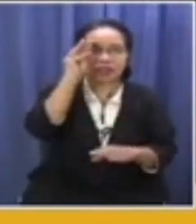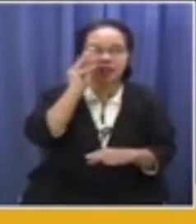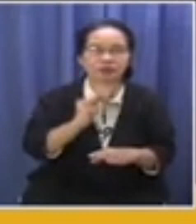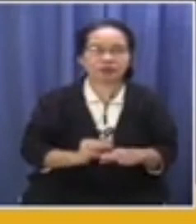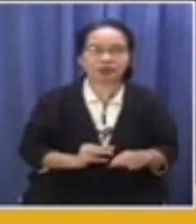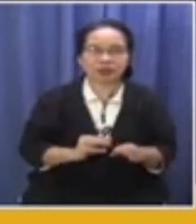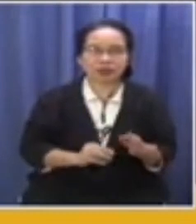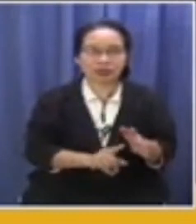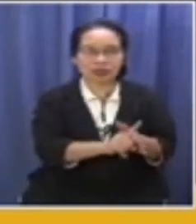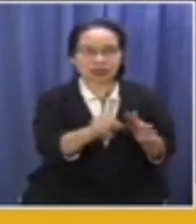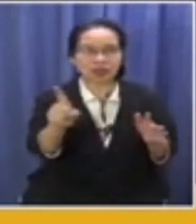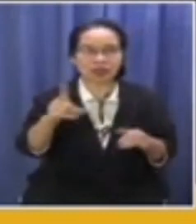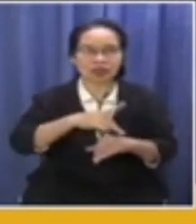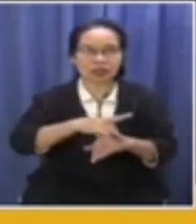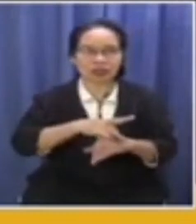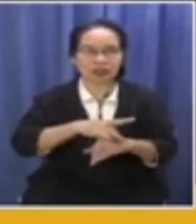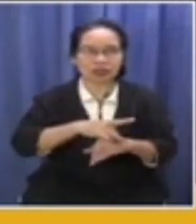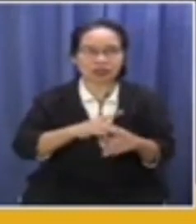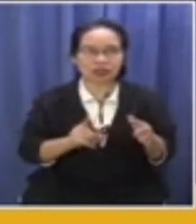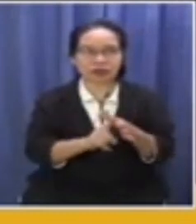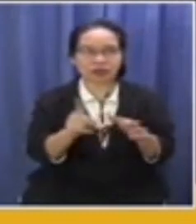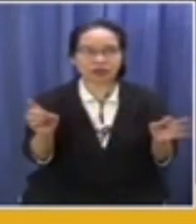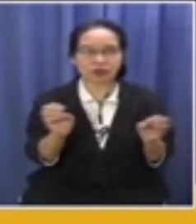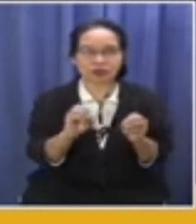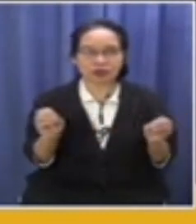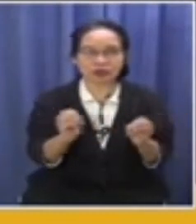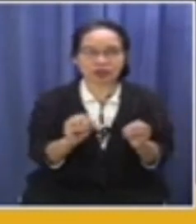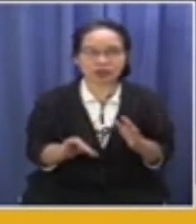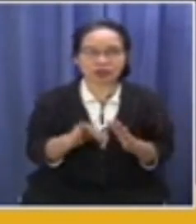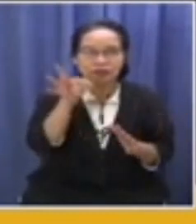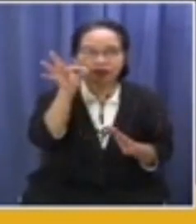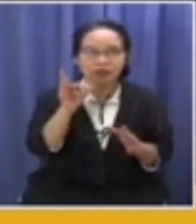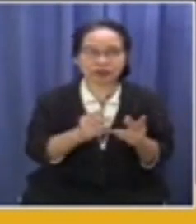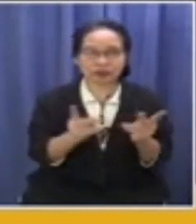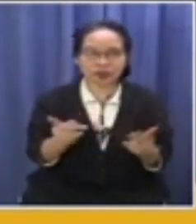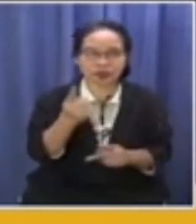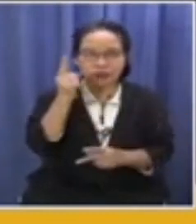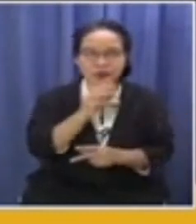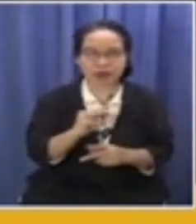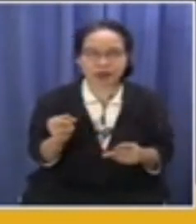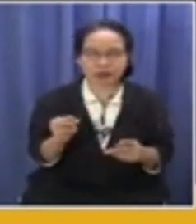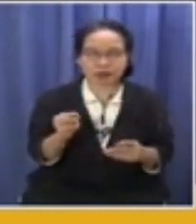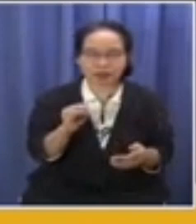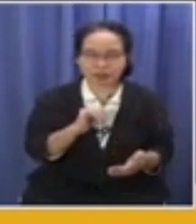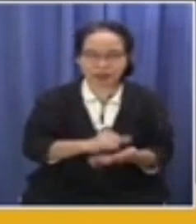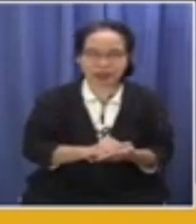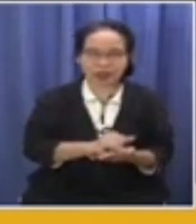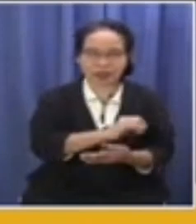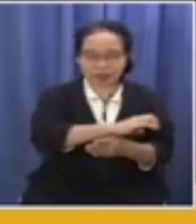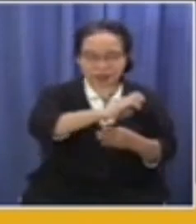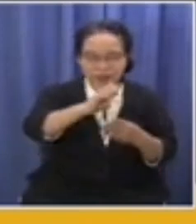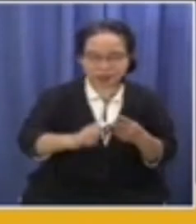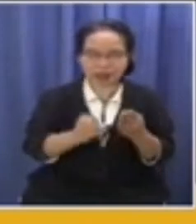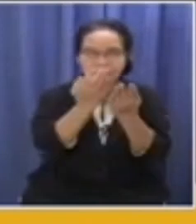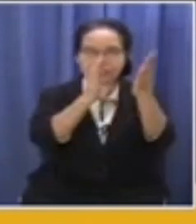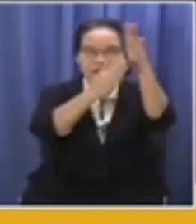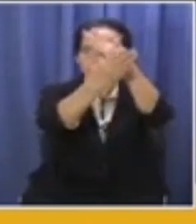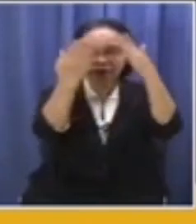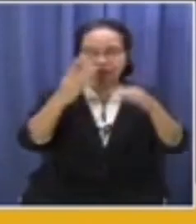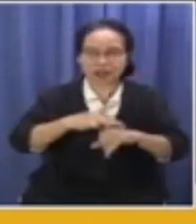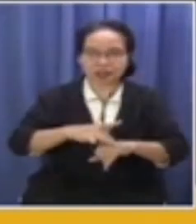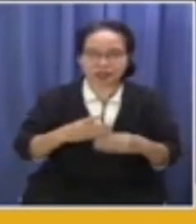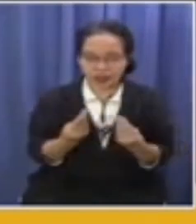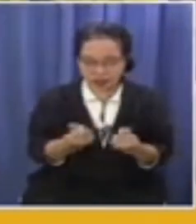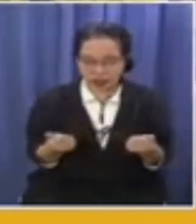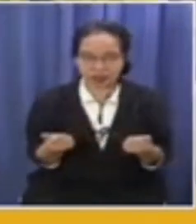tumakas ang langit at lupa at wala n nasumpungang kalalagyan nila ibig sabihin yun na yung end ng langit at lupa